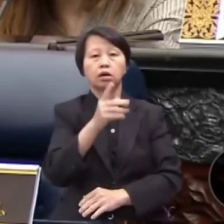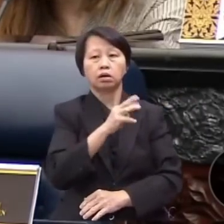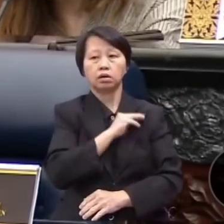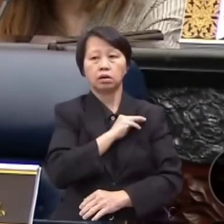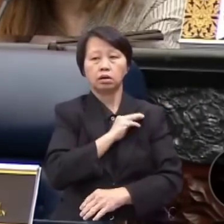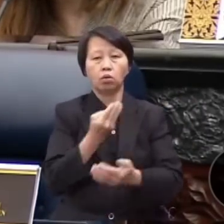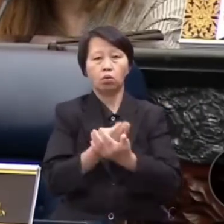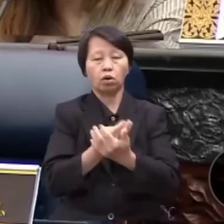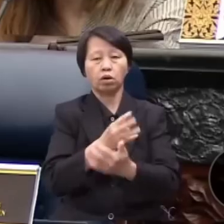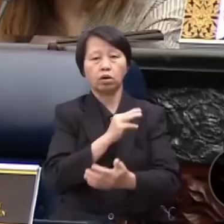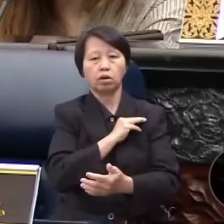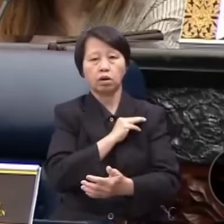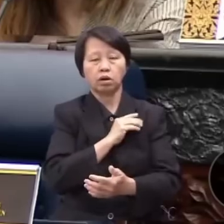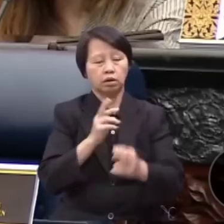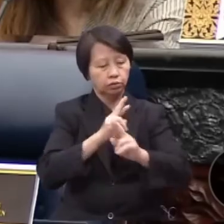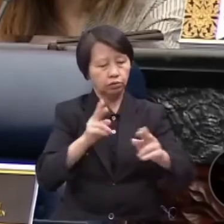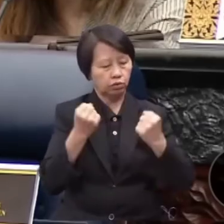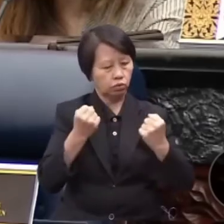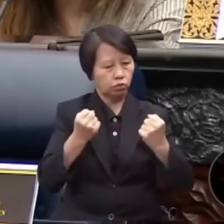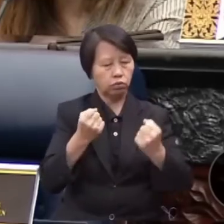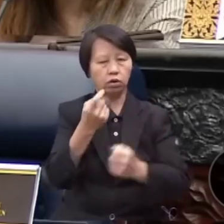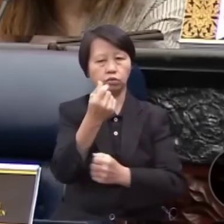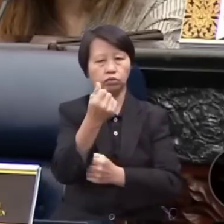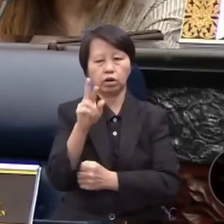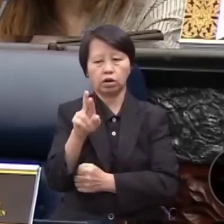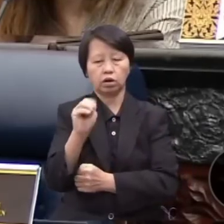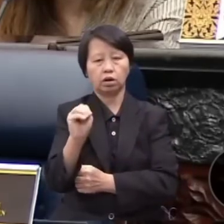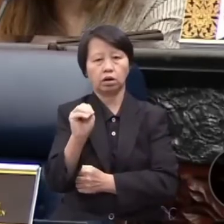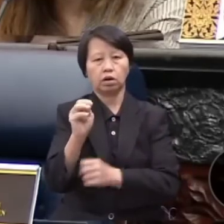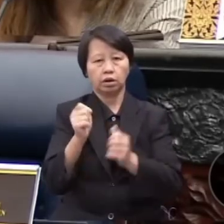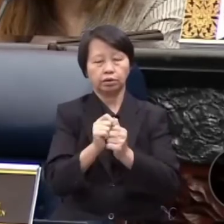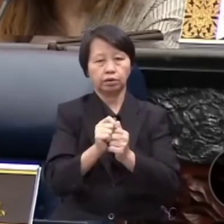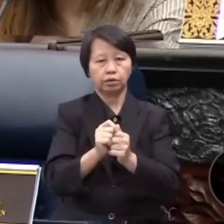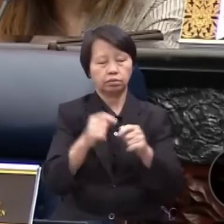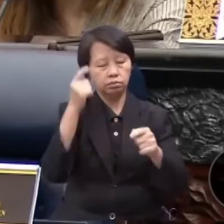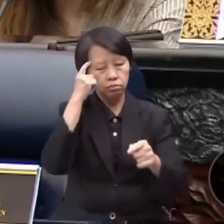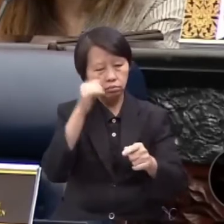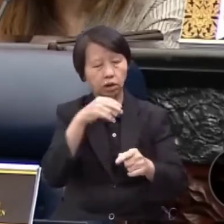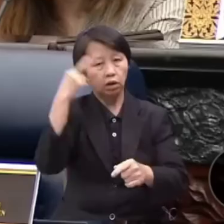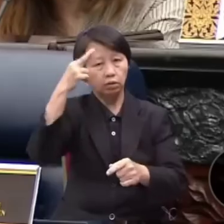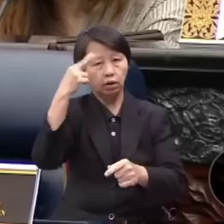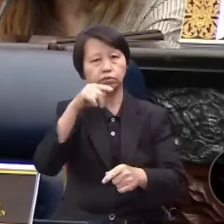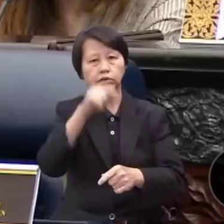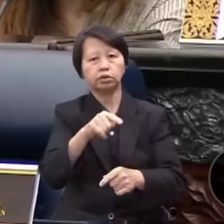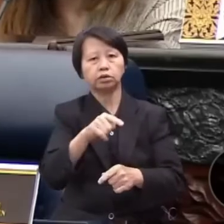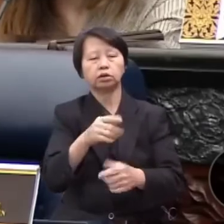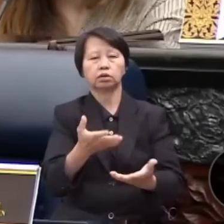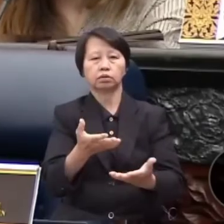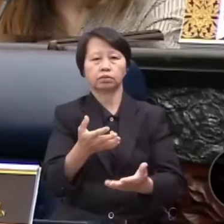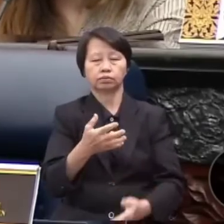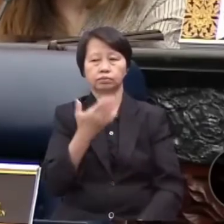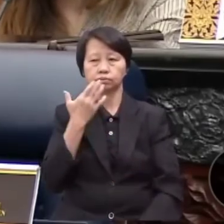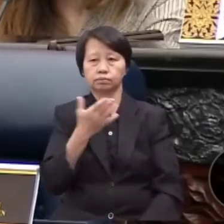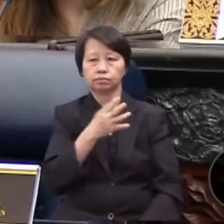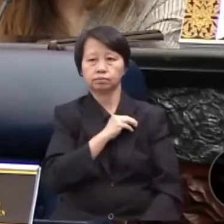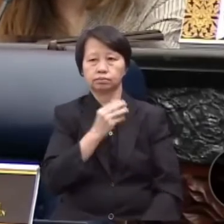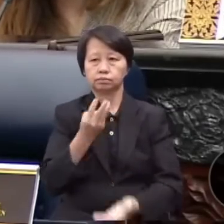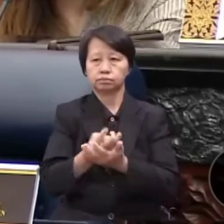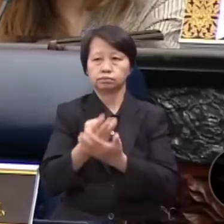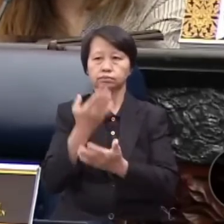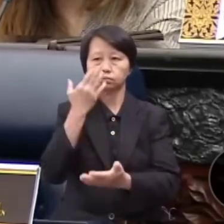Menteri bersedia untuk memperkukuhkan nilai wang kita dengan fundamental dan faktor-faktor seperti ini? Terima kasih Menteri Kewangan. Terima